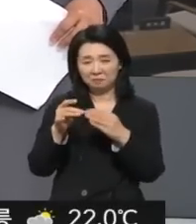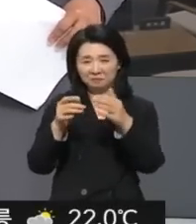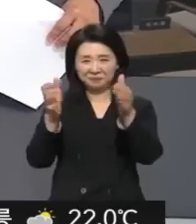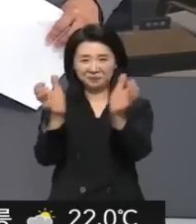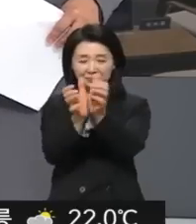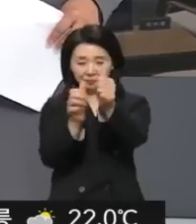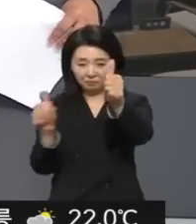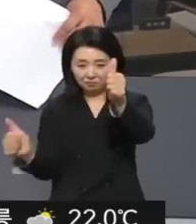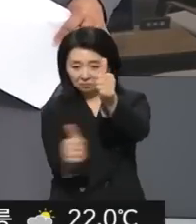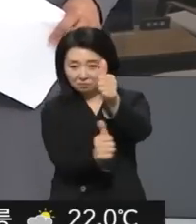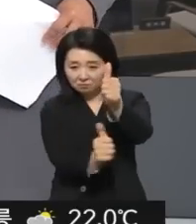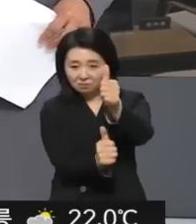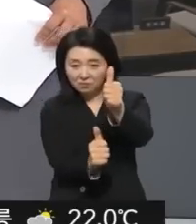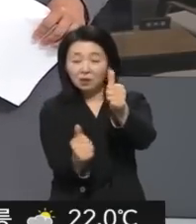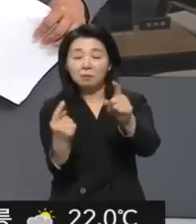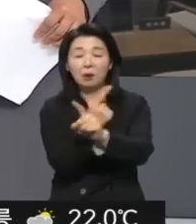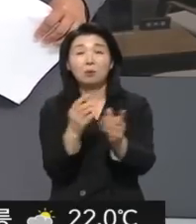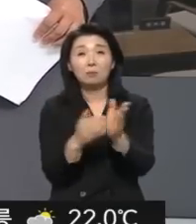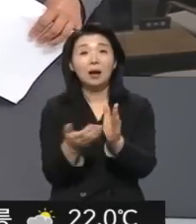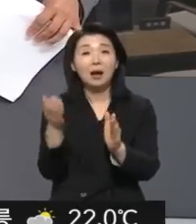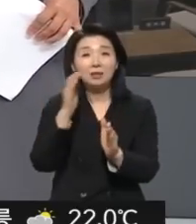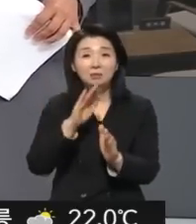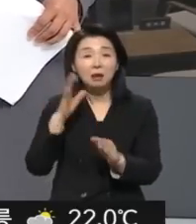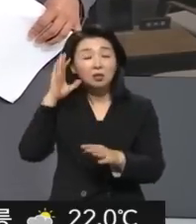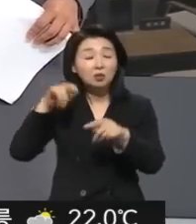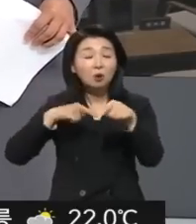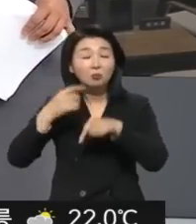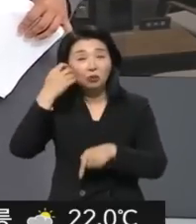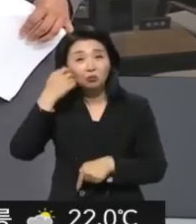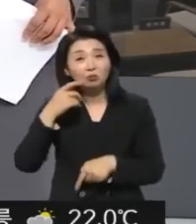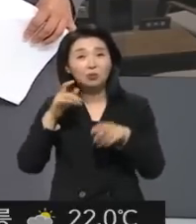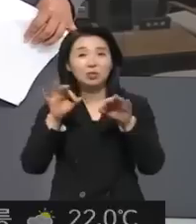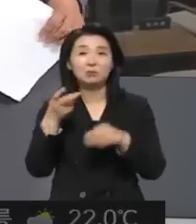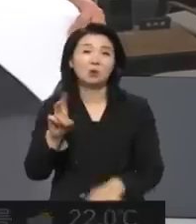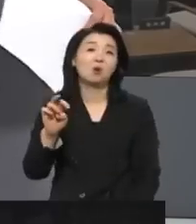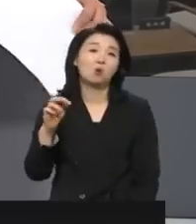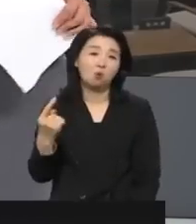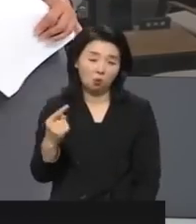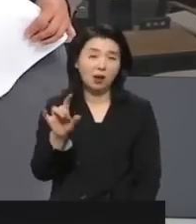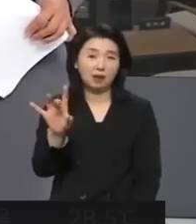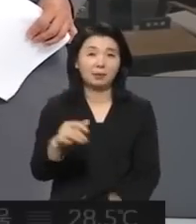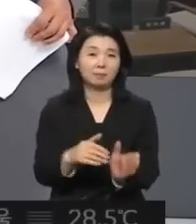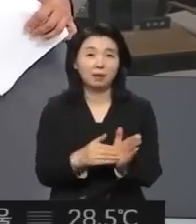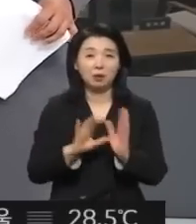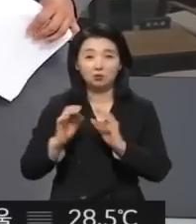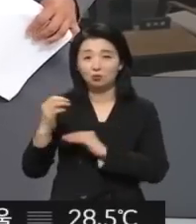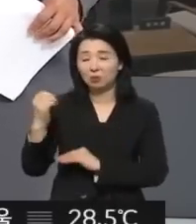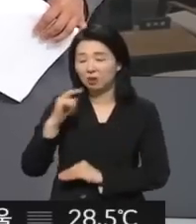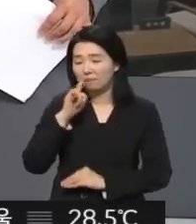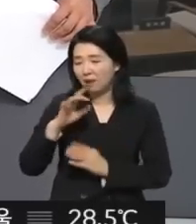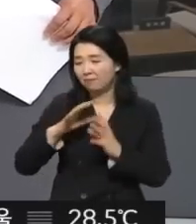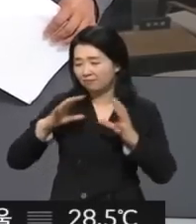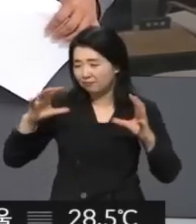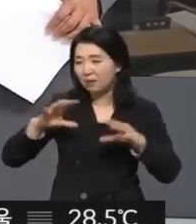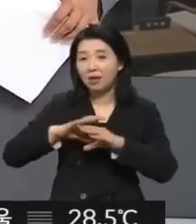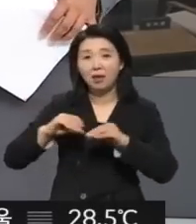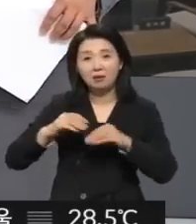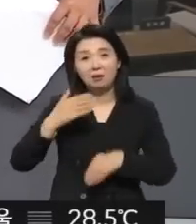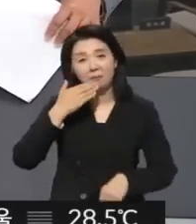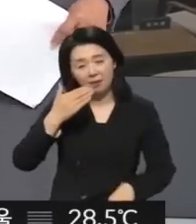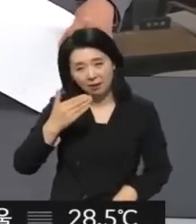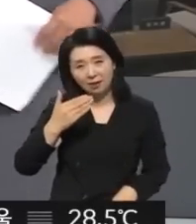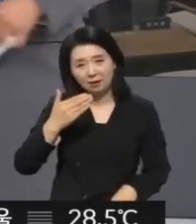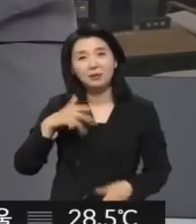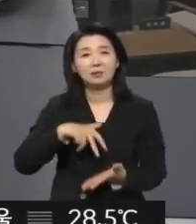청문회를 거치는 사람은 김영호 통일부 장관 후보자가 유일한데요. 국민의힘은 여러 논란들 충분히 해결될 수